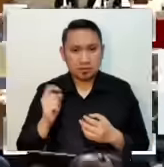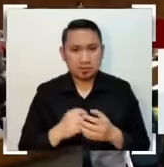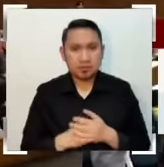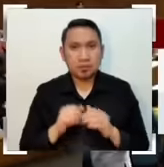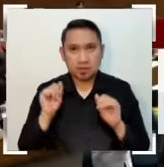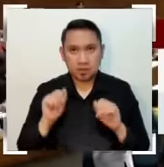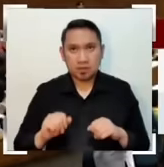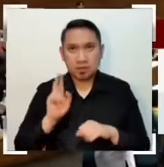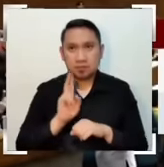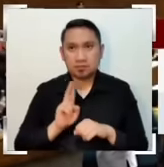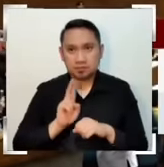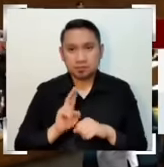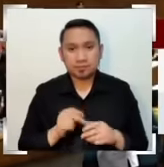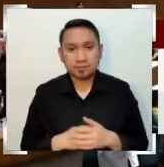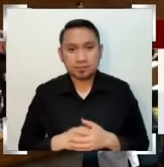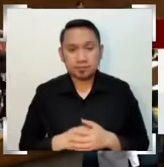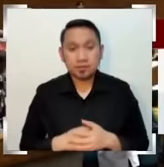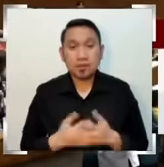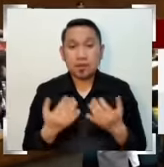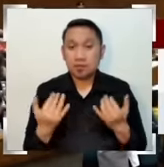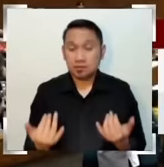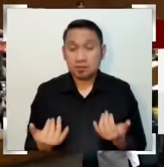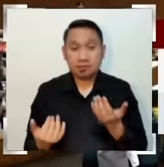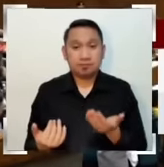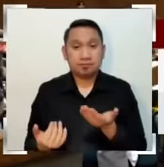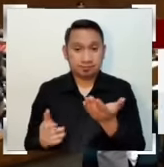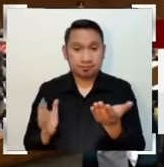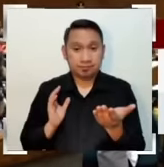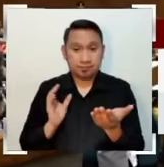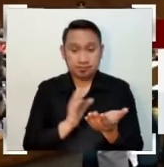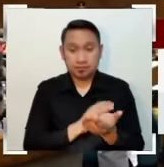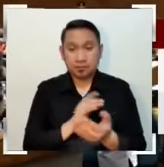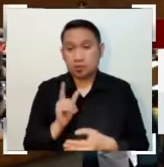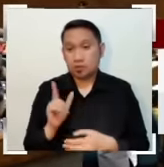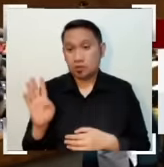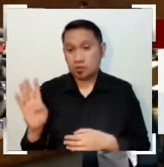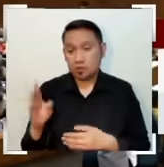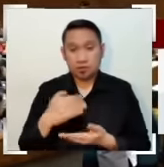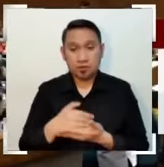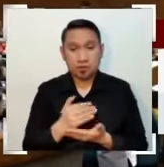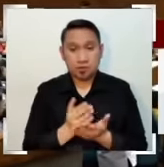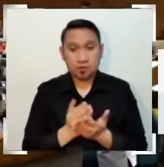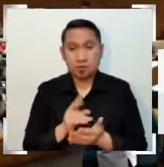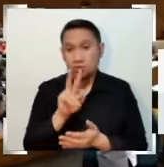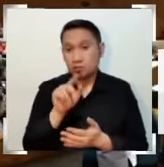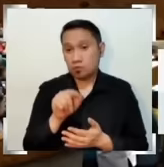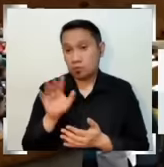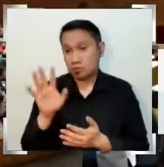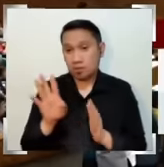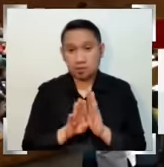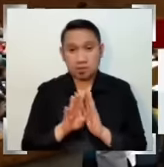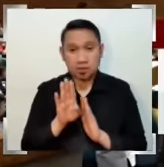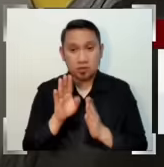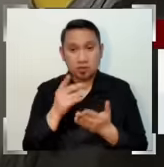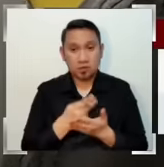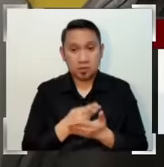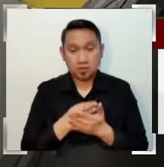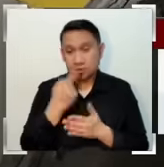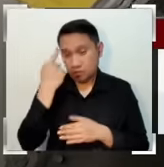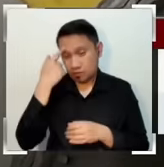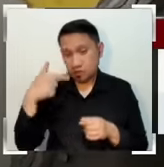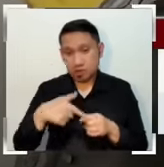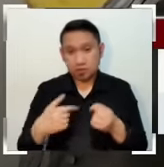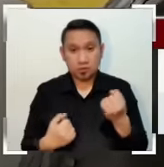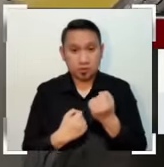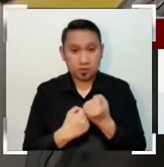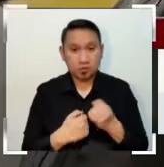namin. Kasalukuyan nakasalang pa sa Kongreso ang 2024 budget kung saan 2.5 billion pesos ang nakalaan para sa fuel subsidy. Bukod